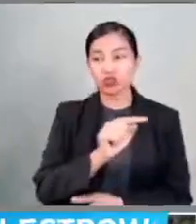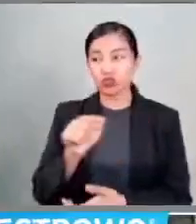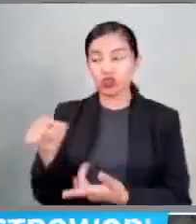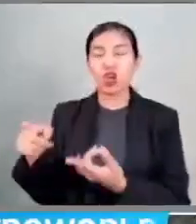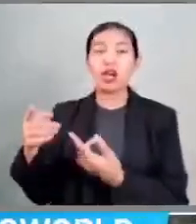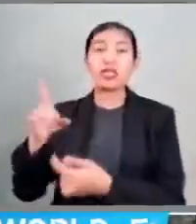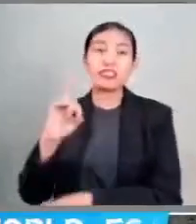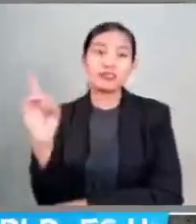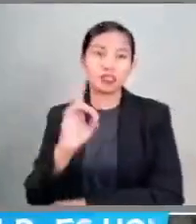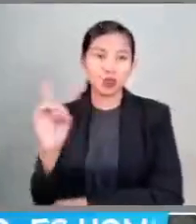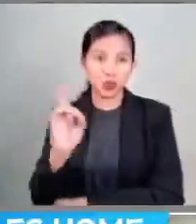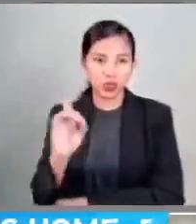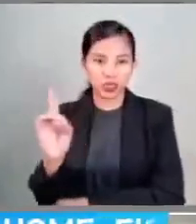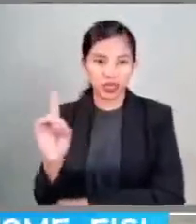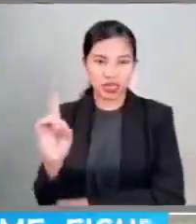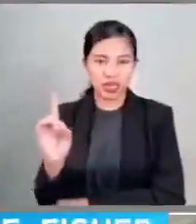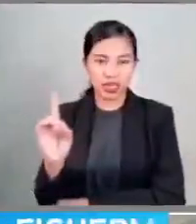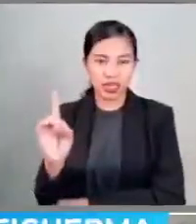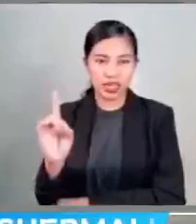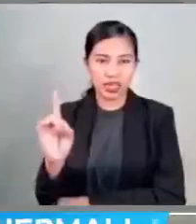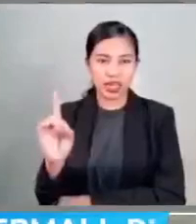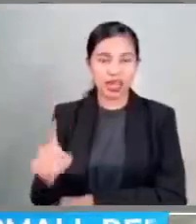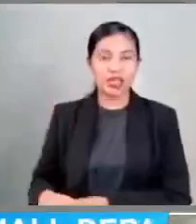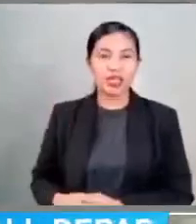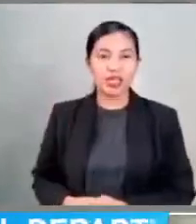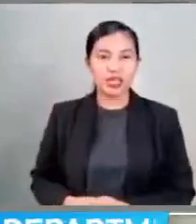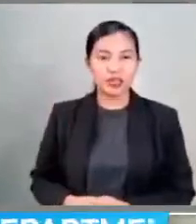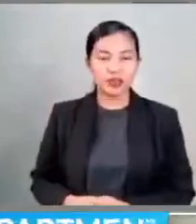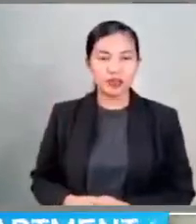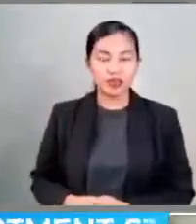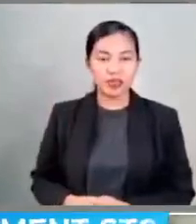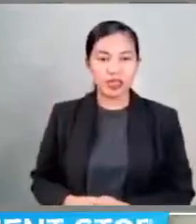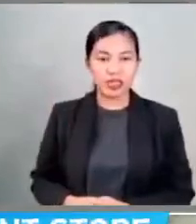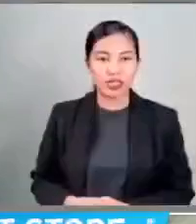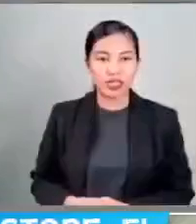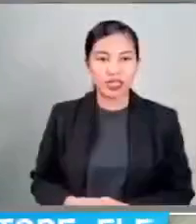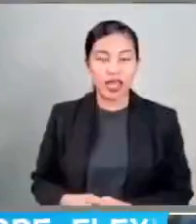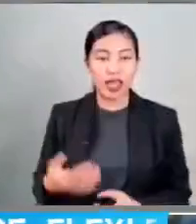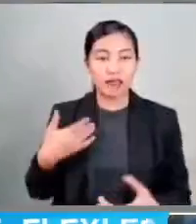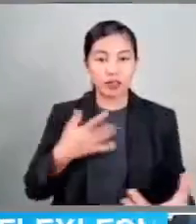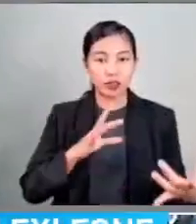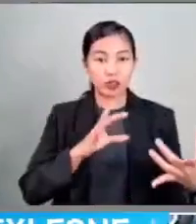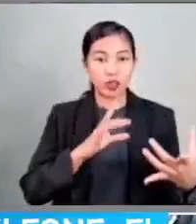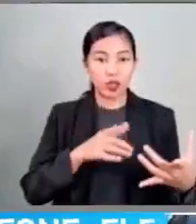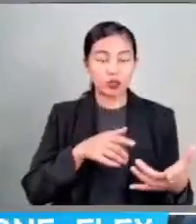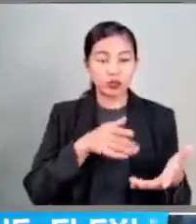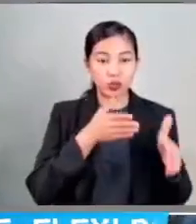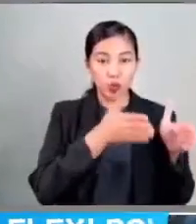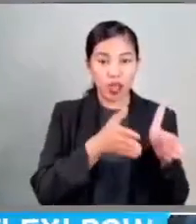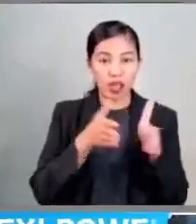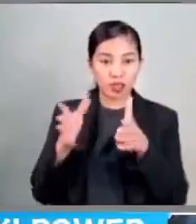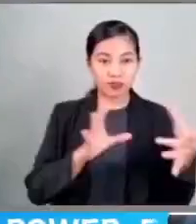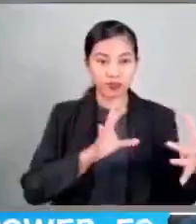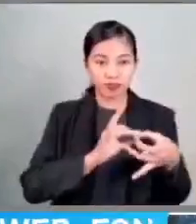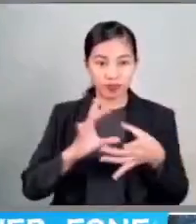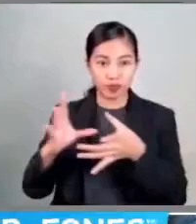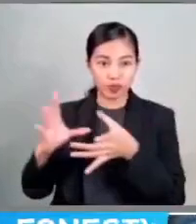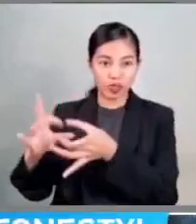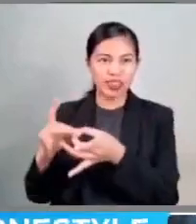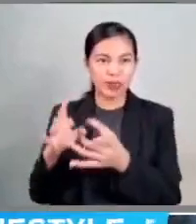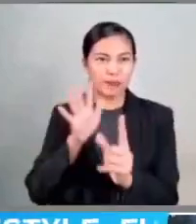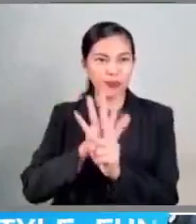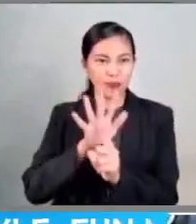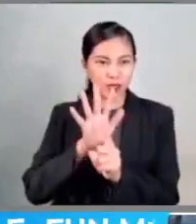triple D yan. Ito po yung will interconnect. Itong shopping center dito, yung